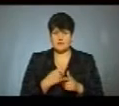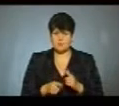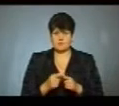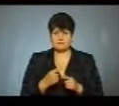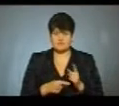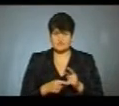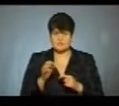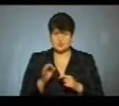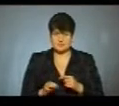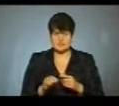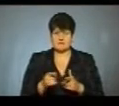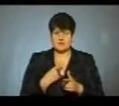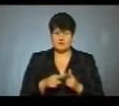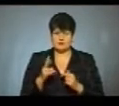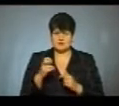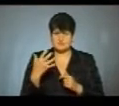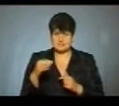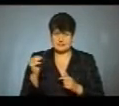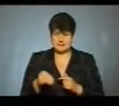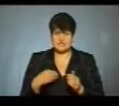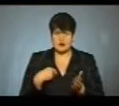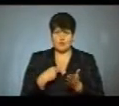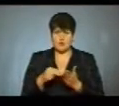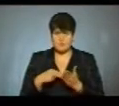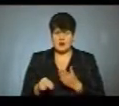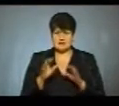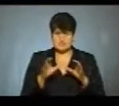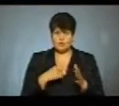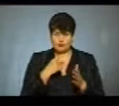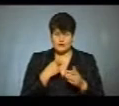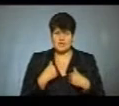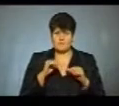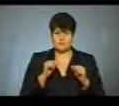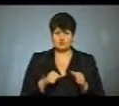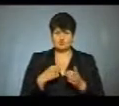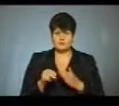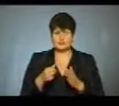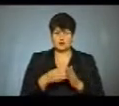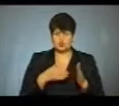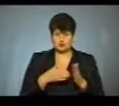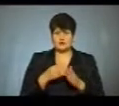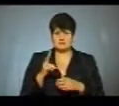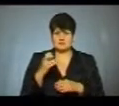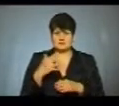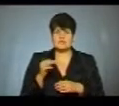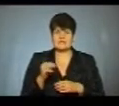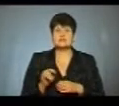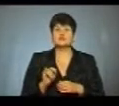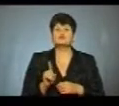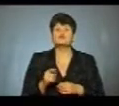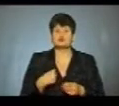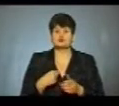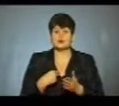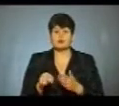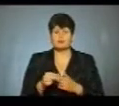або 250 тисяч. Я скупляю і говорю, що закон говорить, що я можу купити до 250 тисяч. Ну і що, що я купив